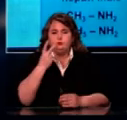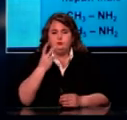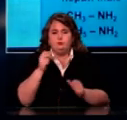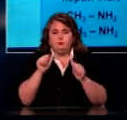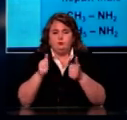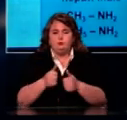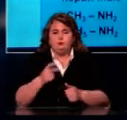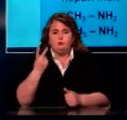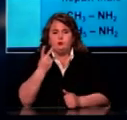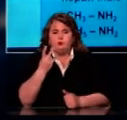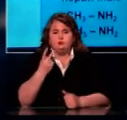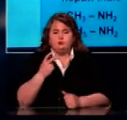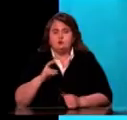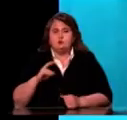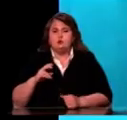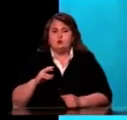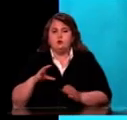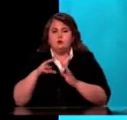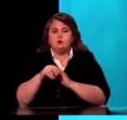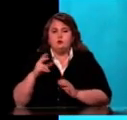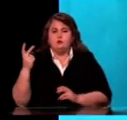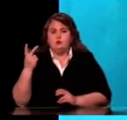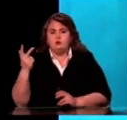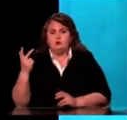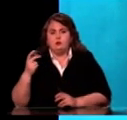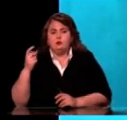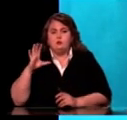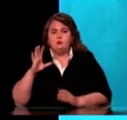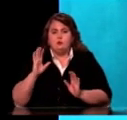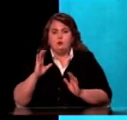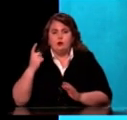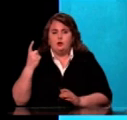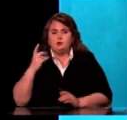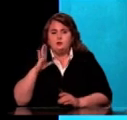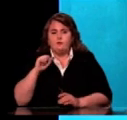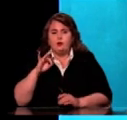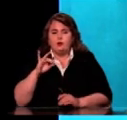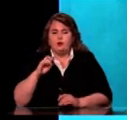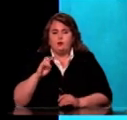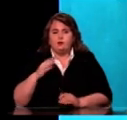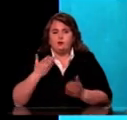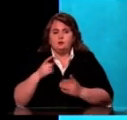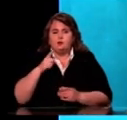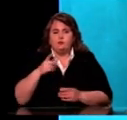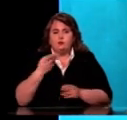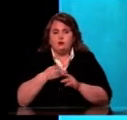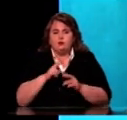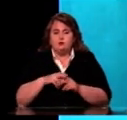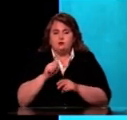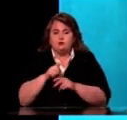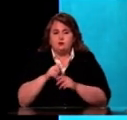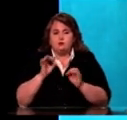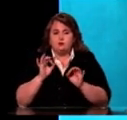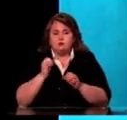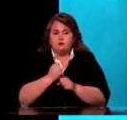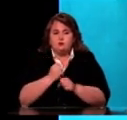формулы. К вторичным две, и у третичных был только один вариант. Если вы это задание сделали правильно,